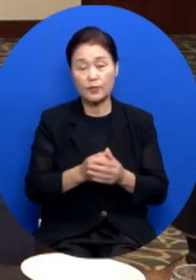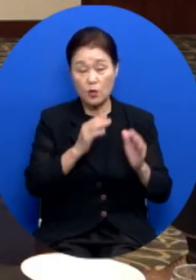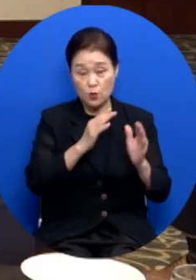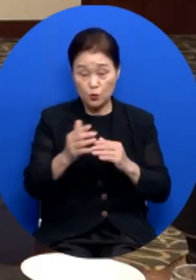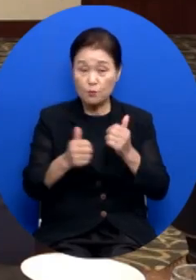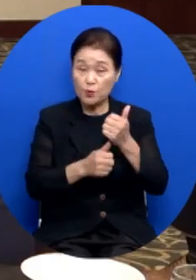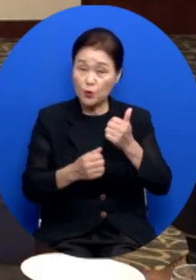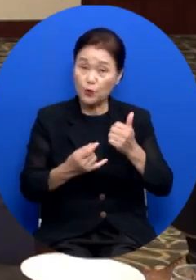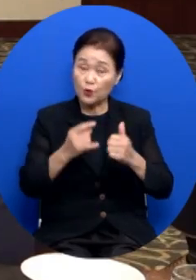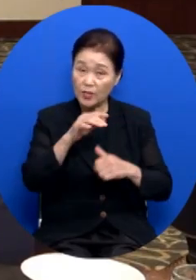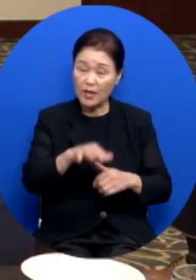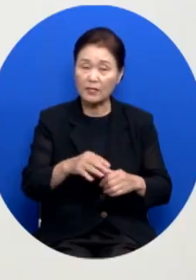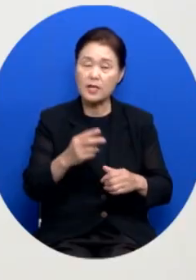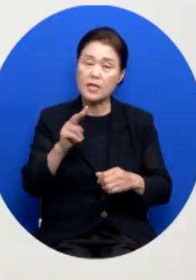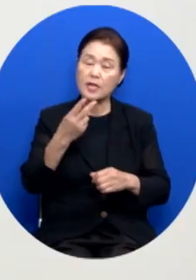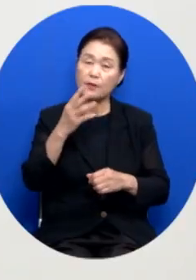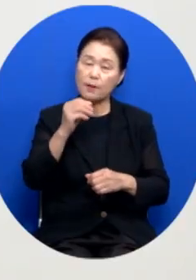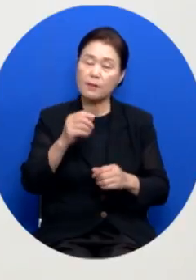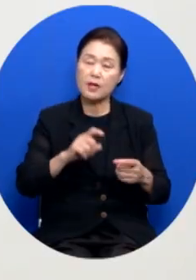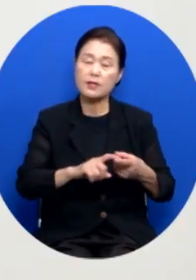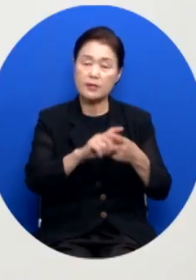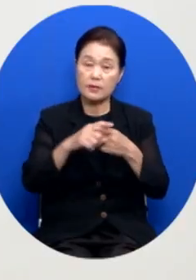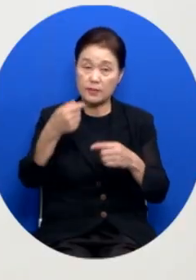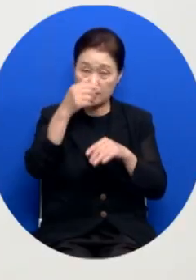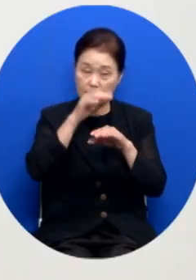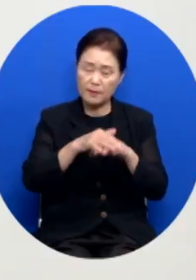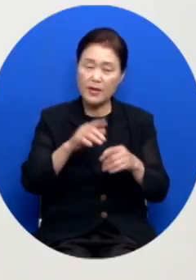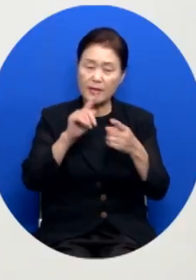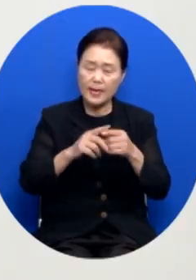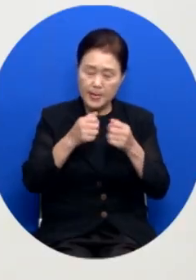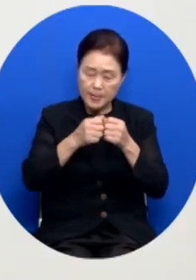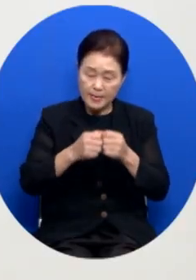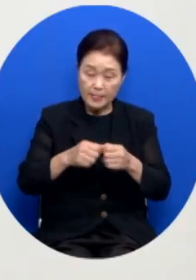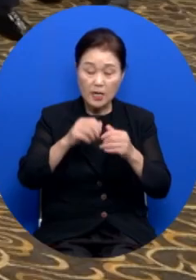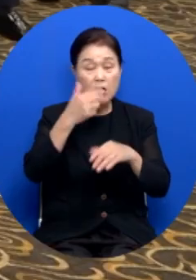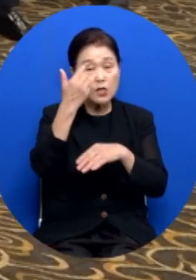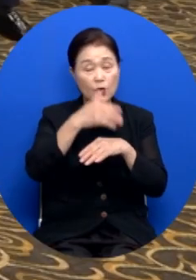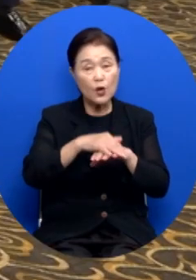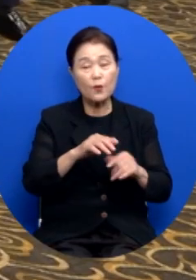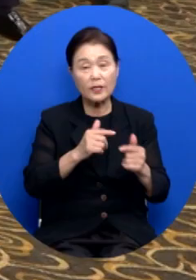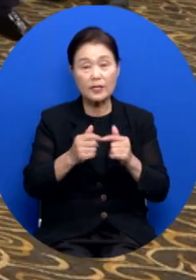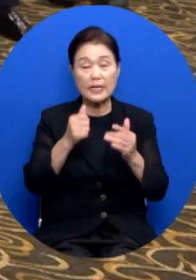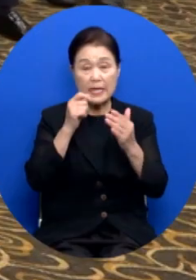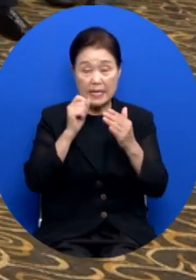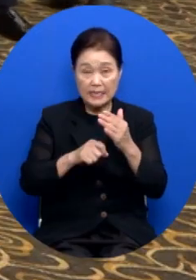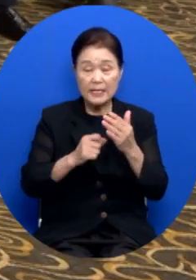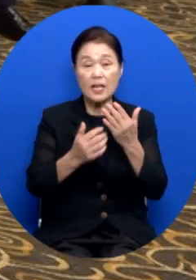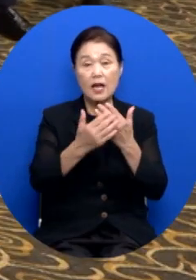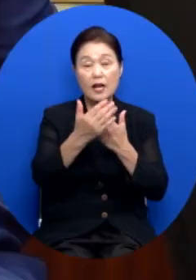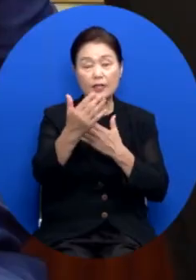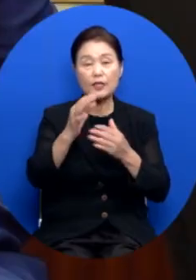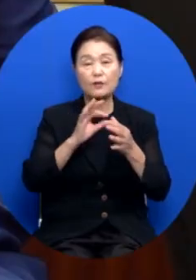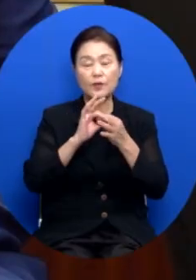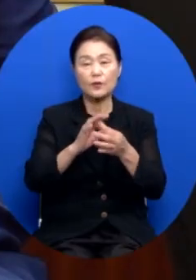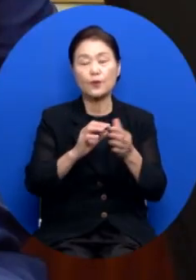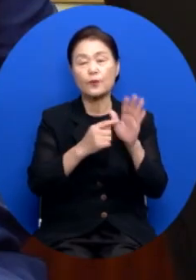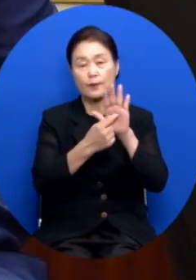준비위는 200만 연합예배에 대한 구체적인 계획을 기자간담회를 통해 발표할